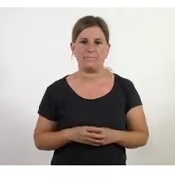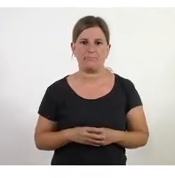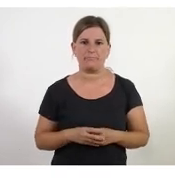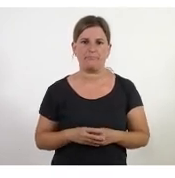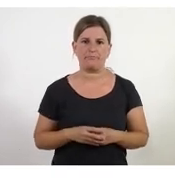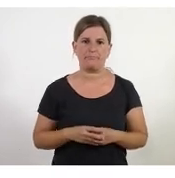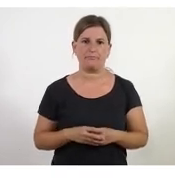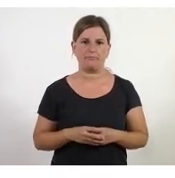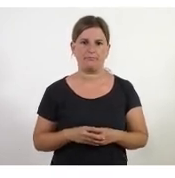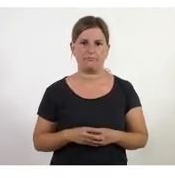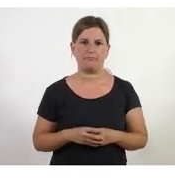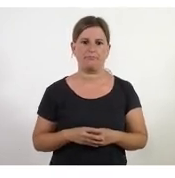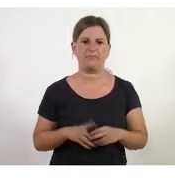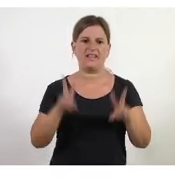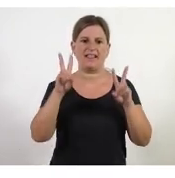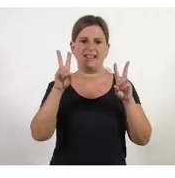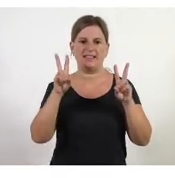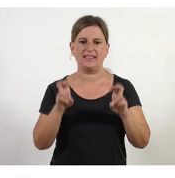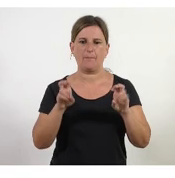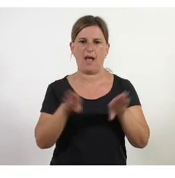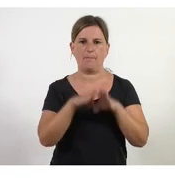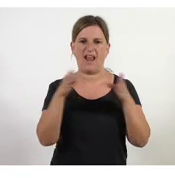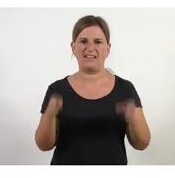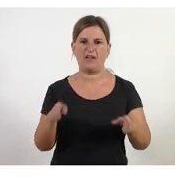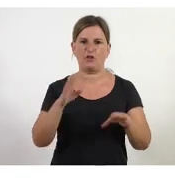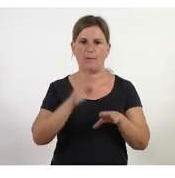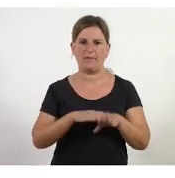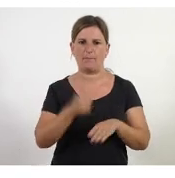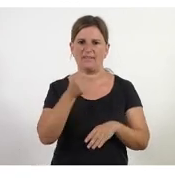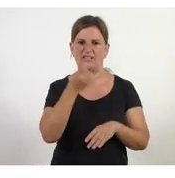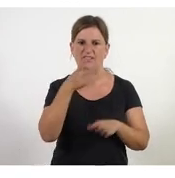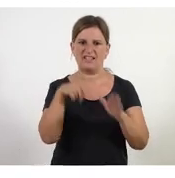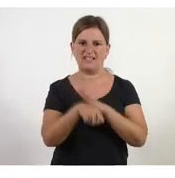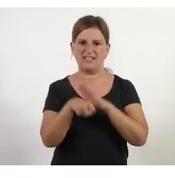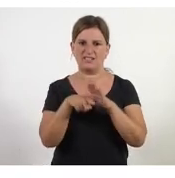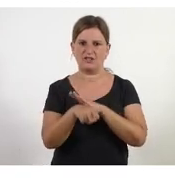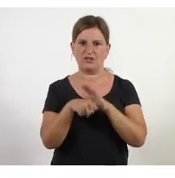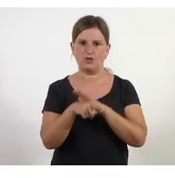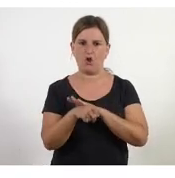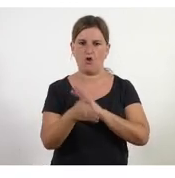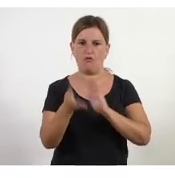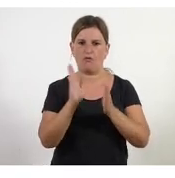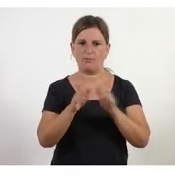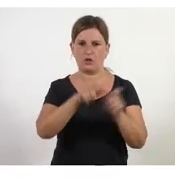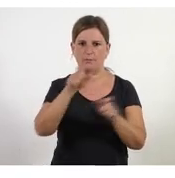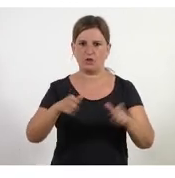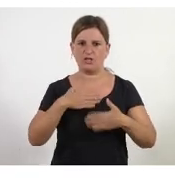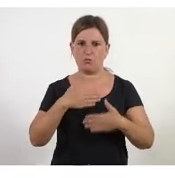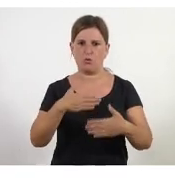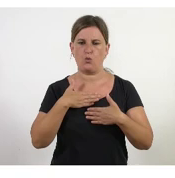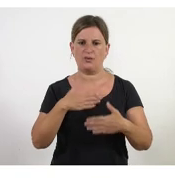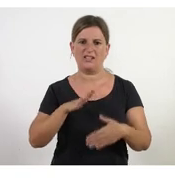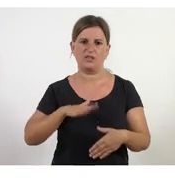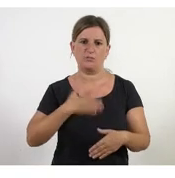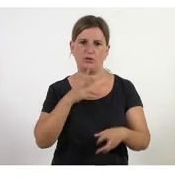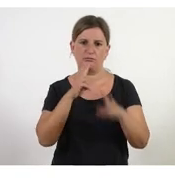De la pregunta de la plataforma per facilitar la gestió de la formació de les persones voluntàries, potser també volen dir